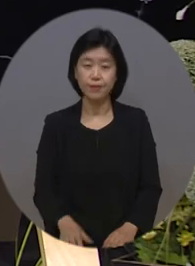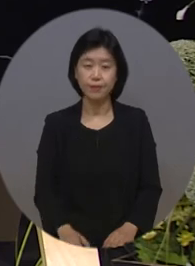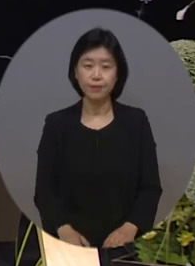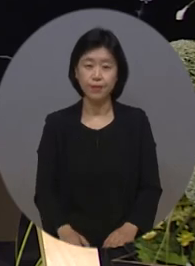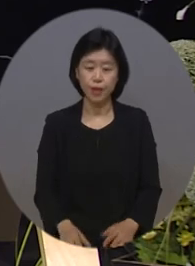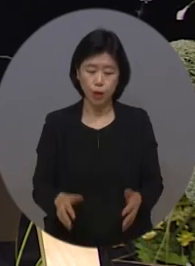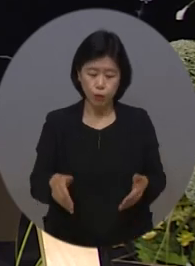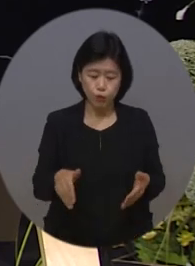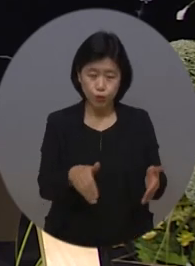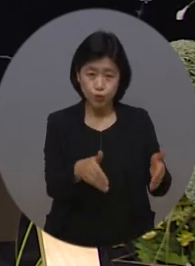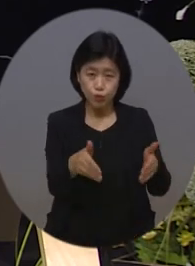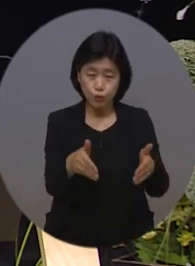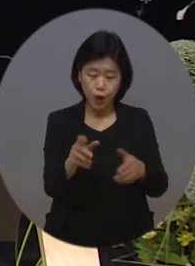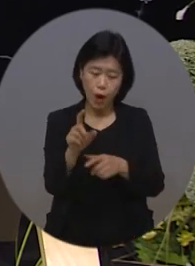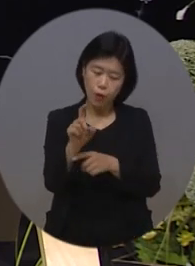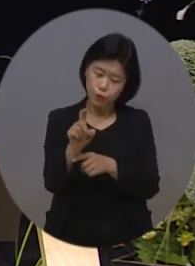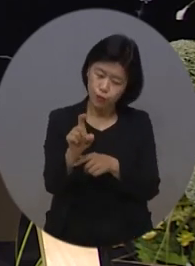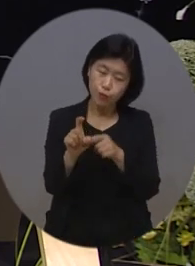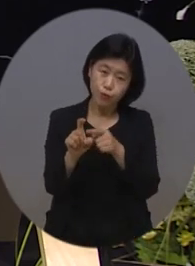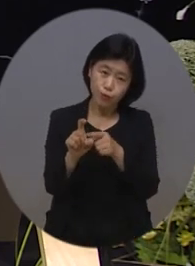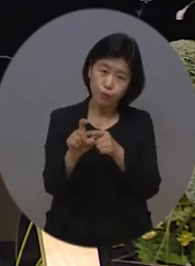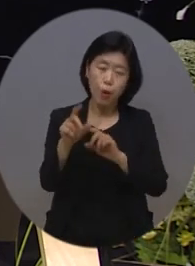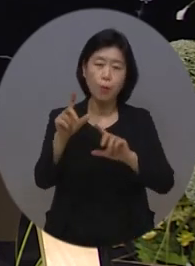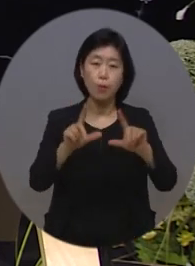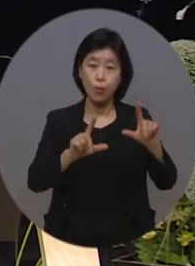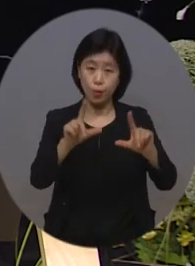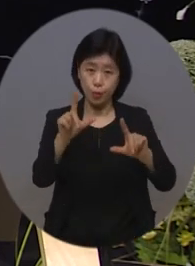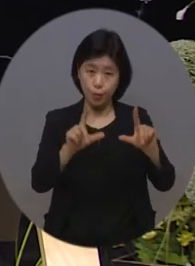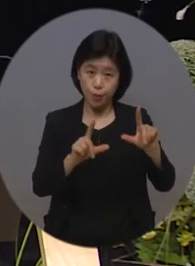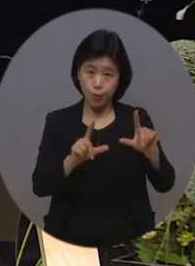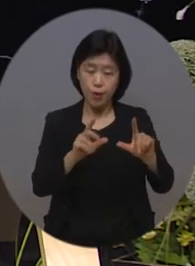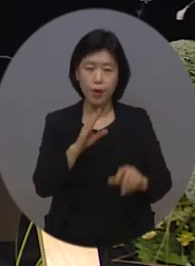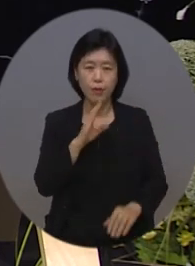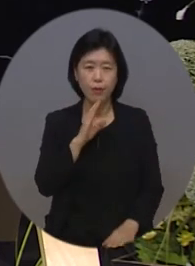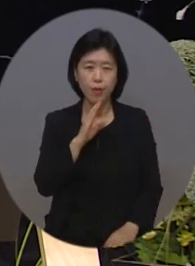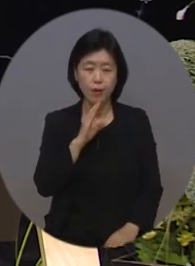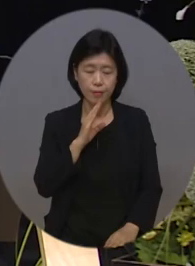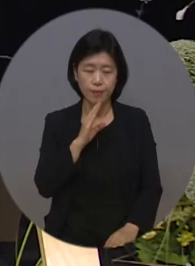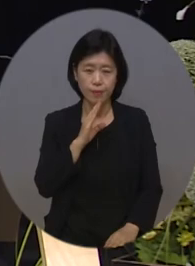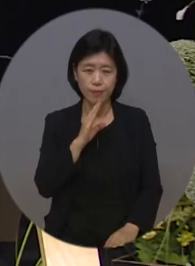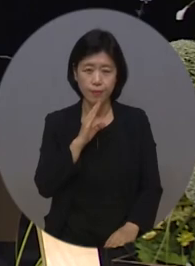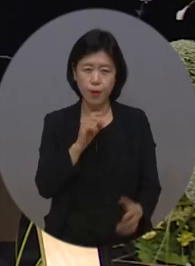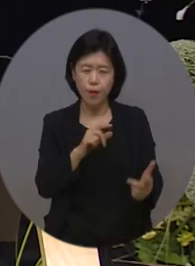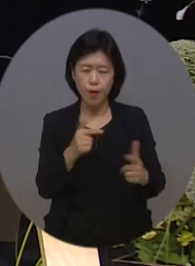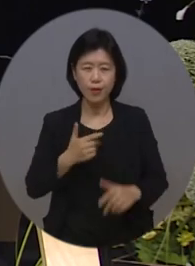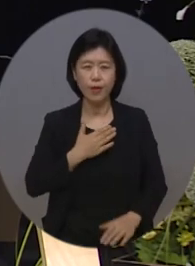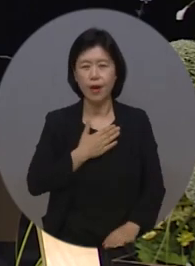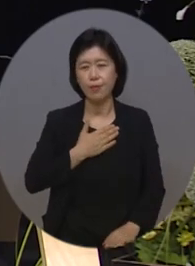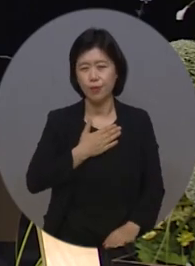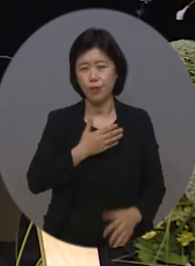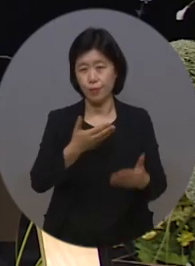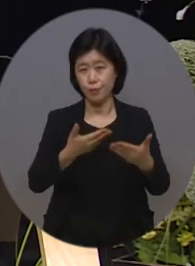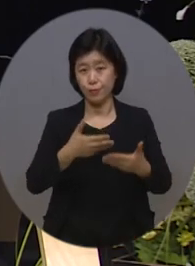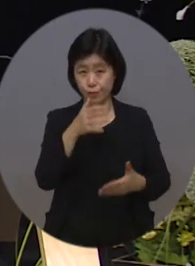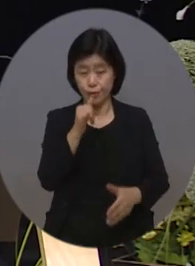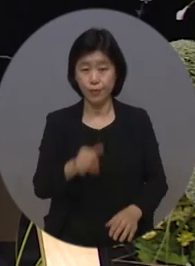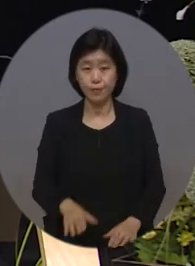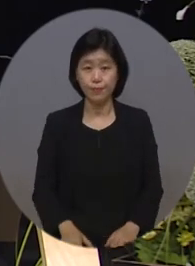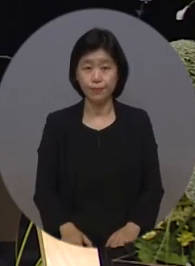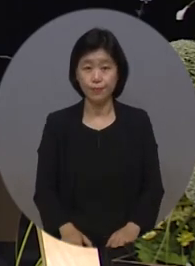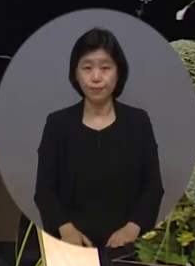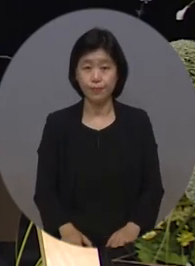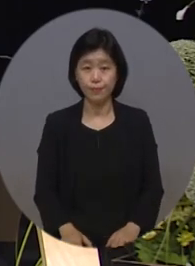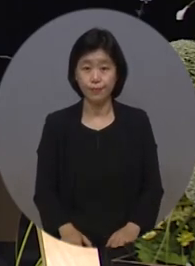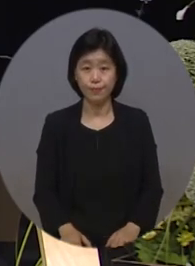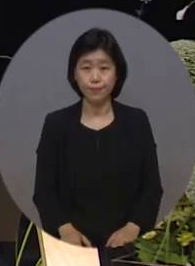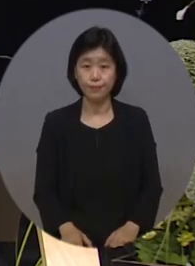굽은 길이 마을을 품고 애두른 강이 절경을 모시듯, 등어리 굽은 채 삶은 놓은